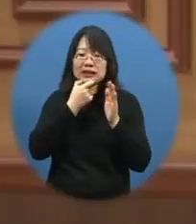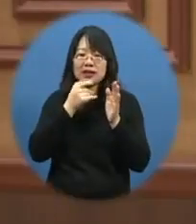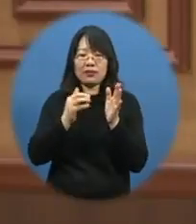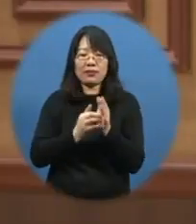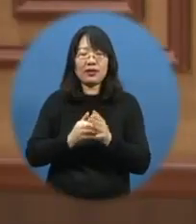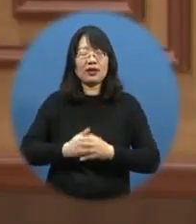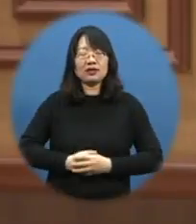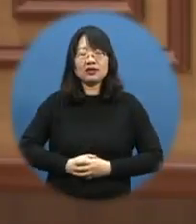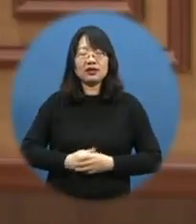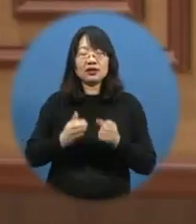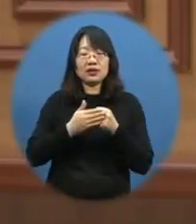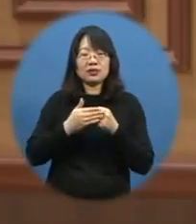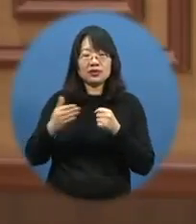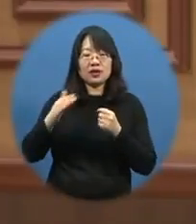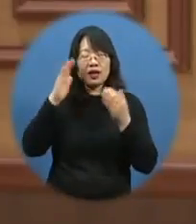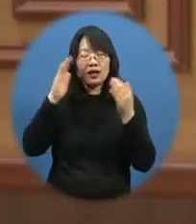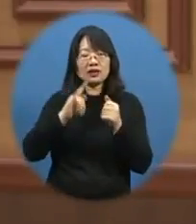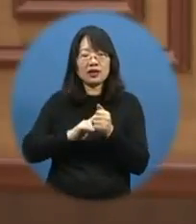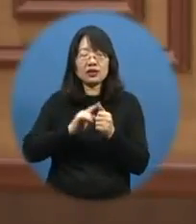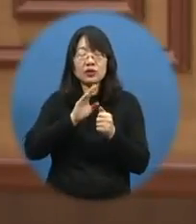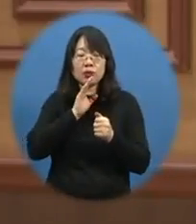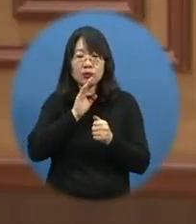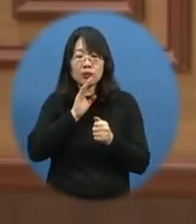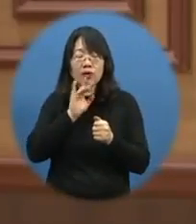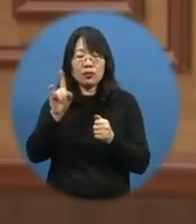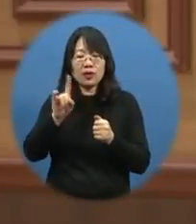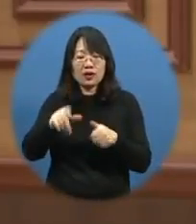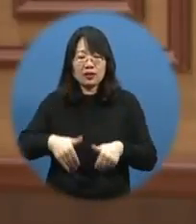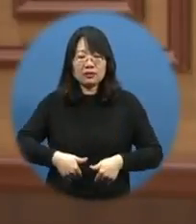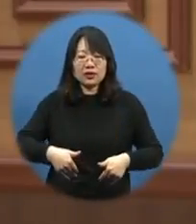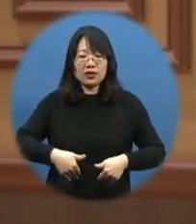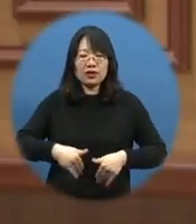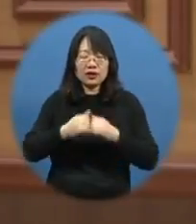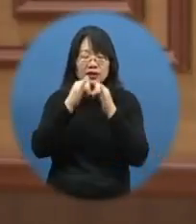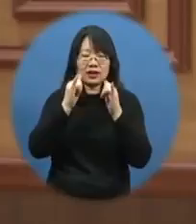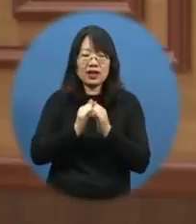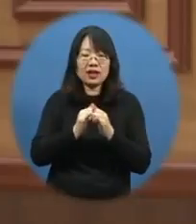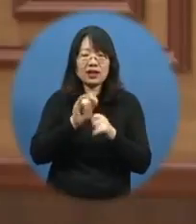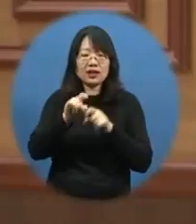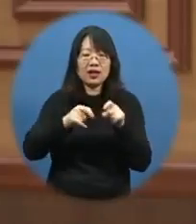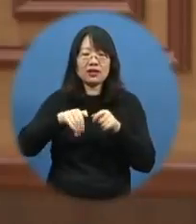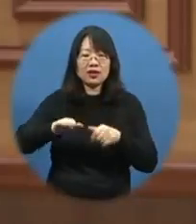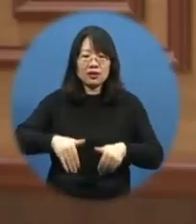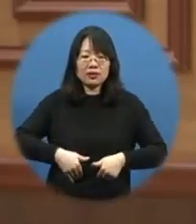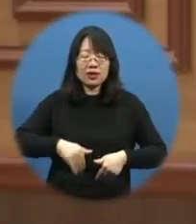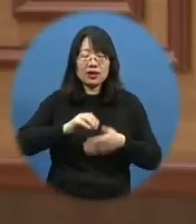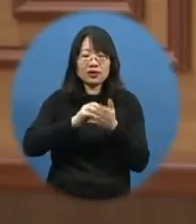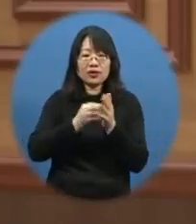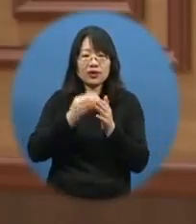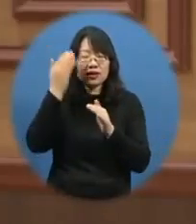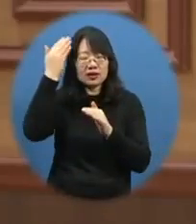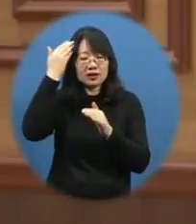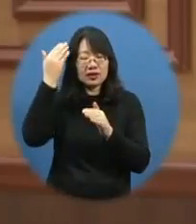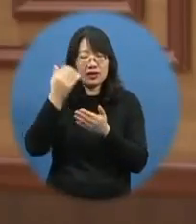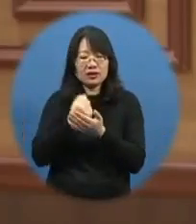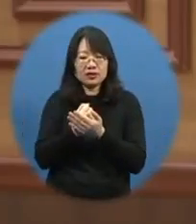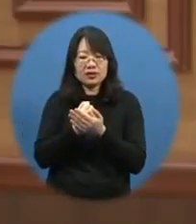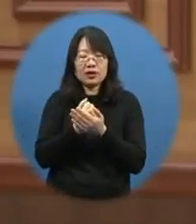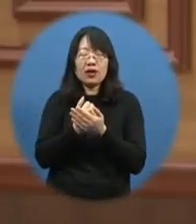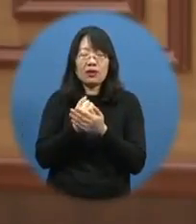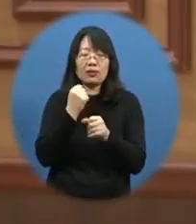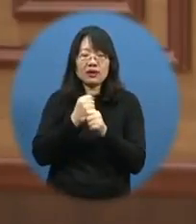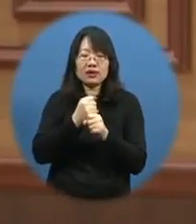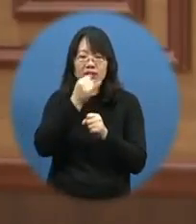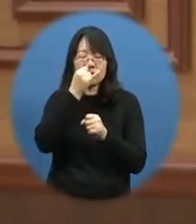되는 겁니다. 그래서 학생들이 정말 필요한 사회에 나와서 필요한 만큼의 지식을 습득하게